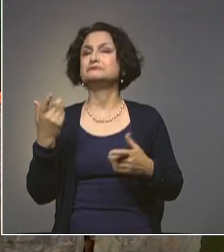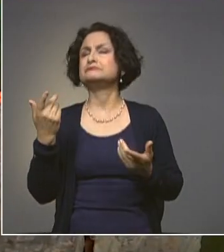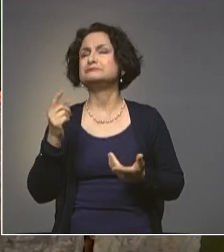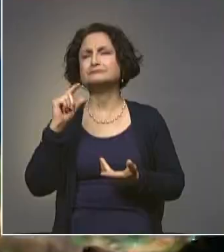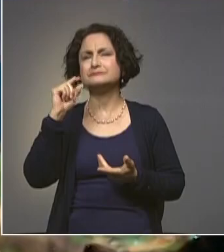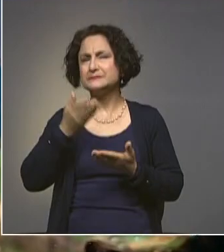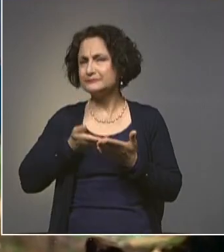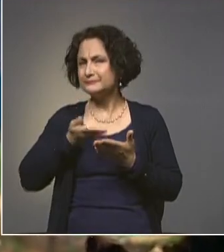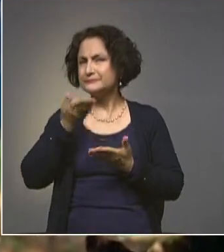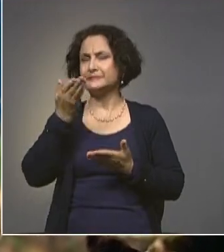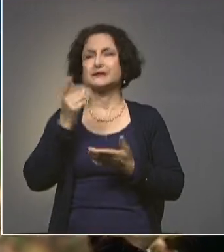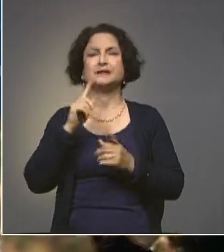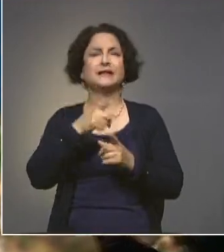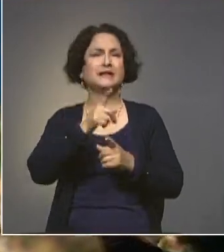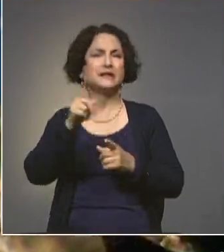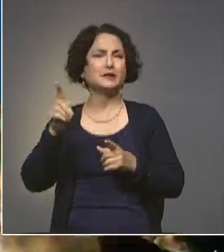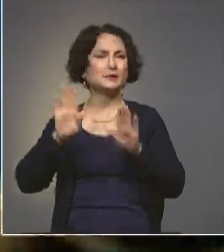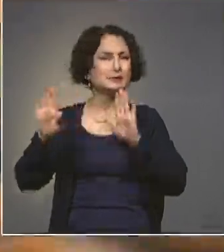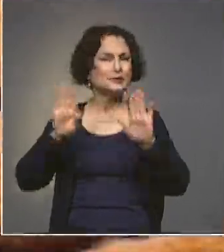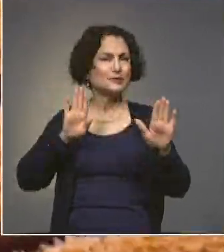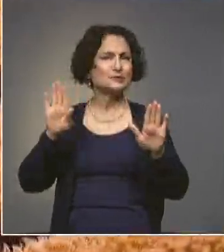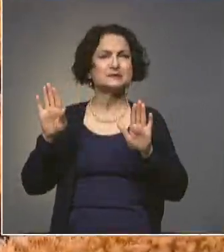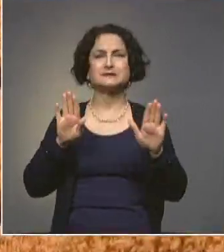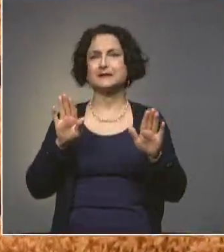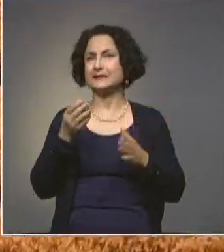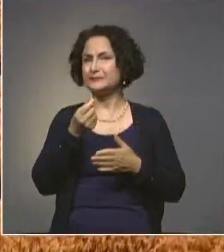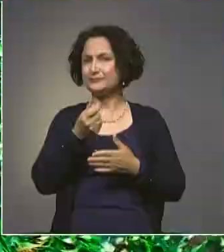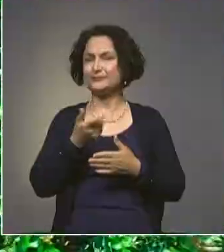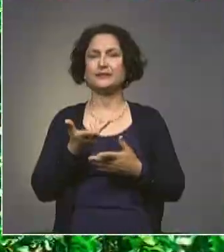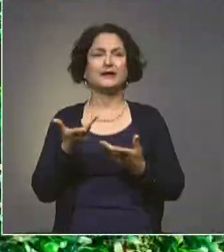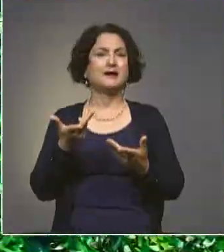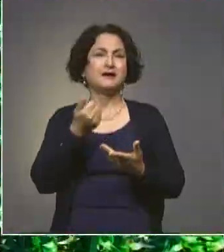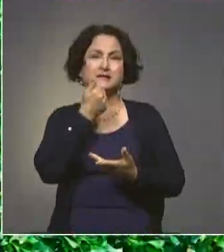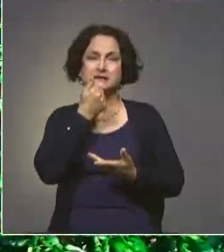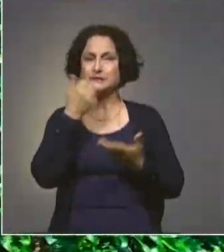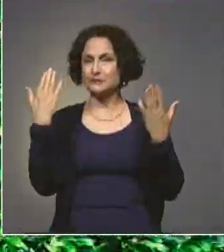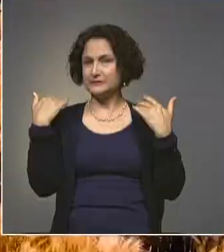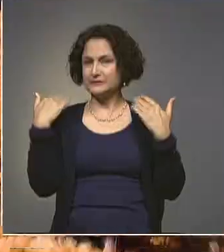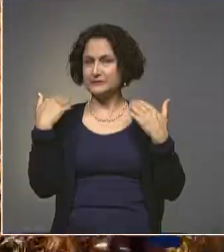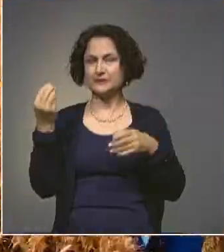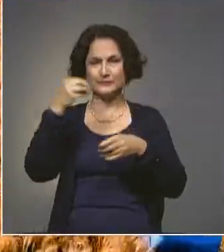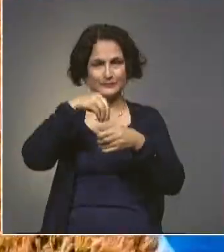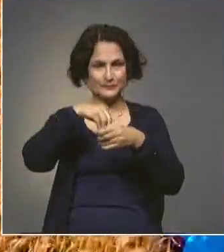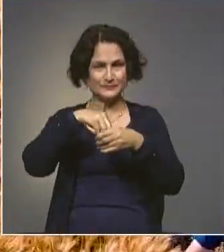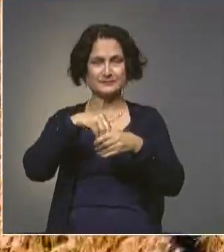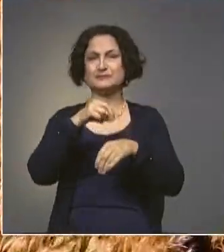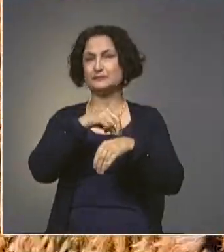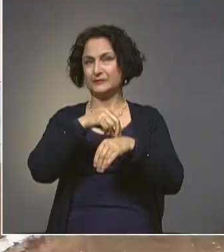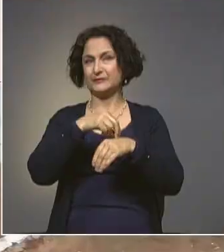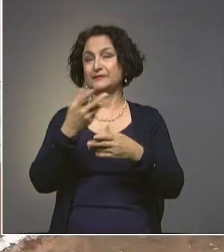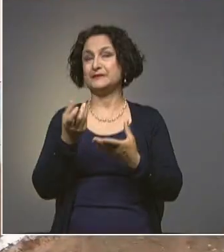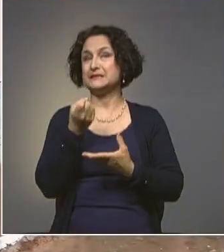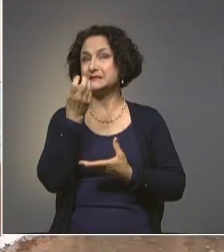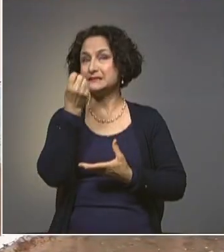Символично увеличени цени в някои от музеите в Пловдив. Аграрният университет в Пловдив участва в създаването на първия